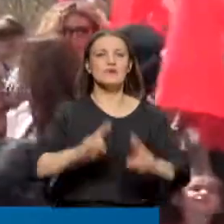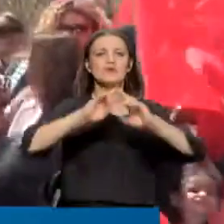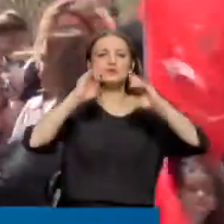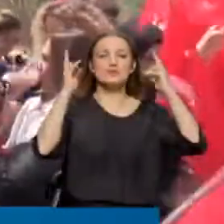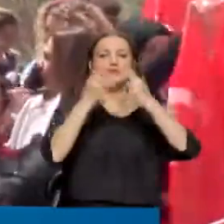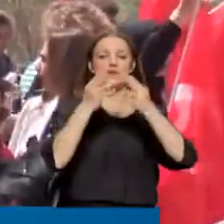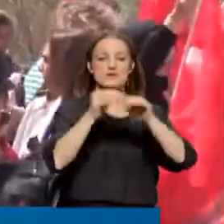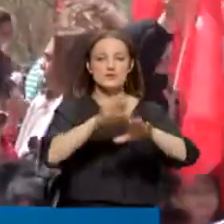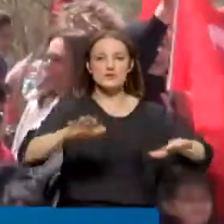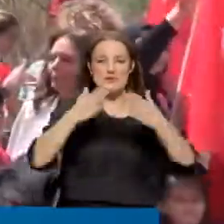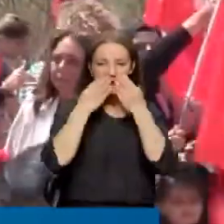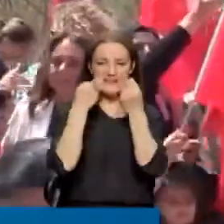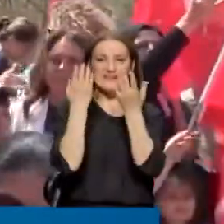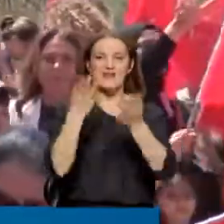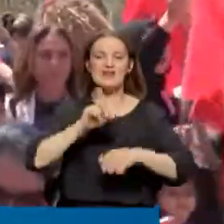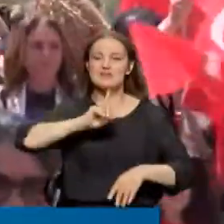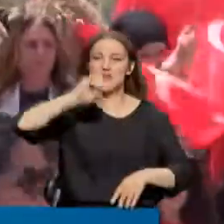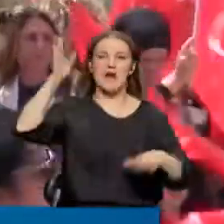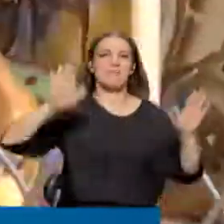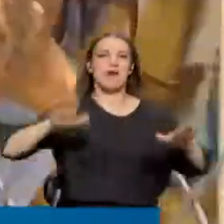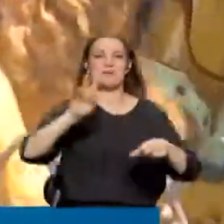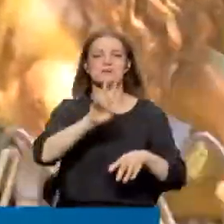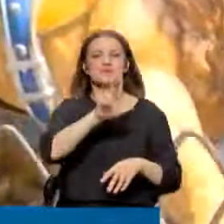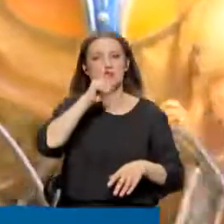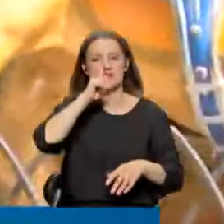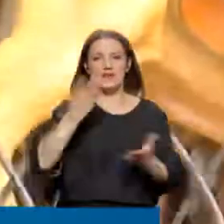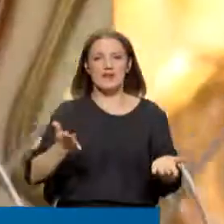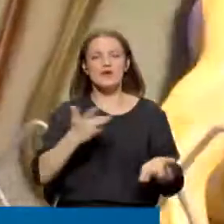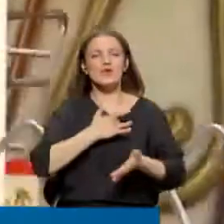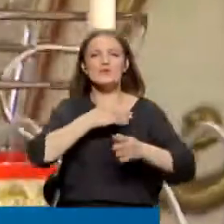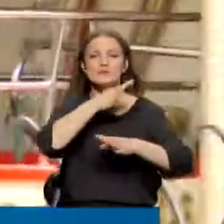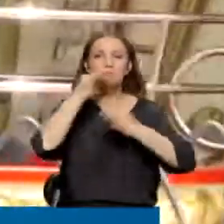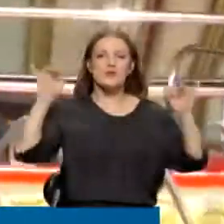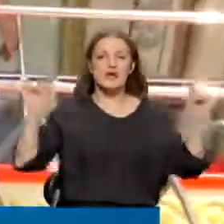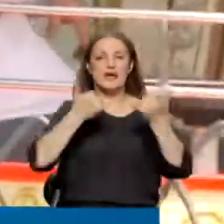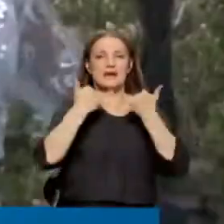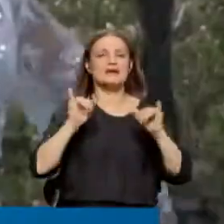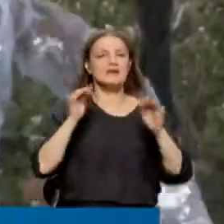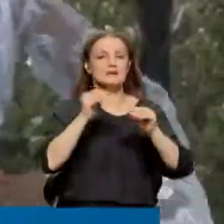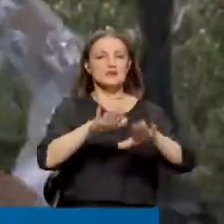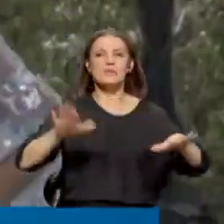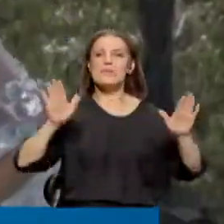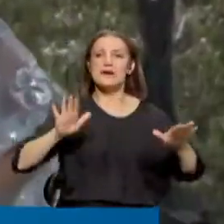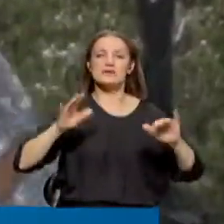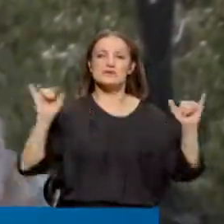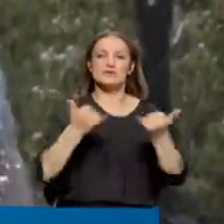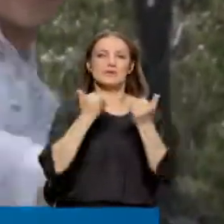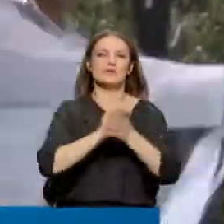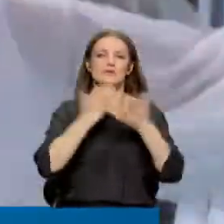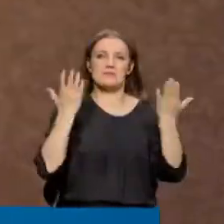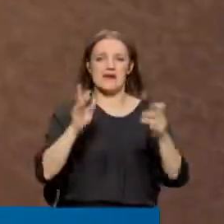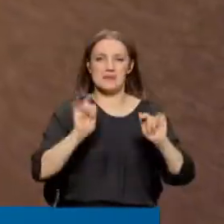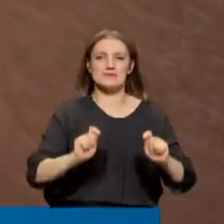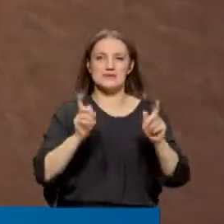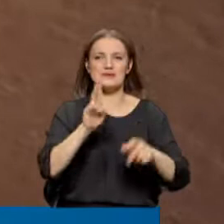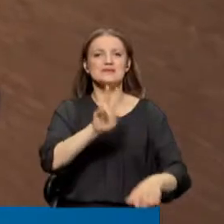Da çocuklara armağan edilen tek bayram 23 Nisan. Gönüllerince eğlendiler. Ulusal Egemenlik ve Çocuk Bayramı'nı coşkuyla kutladı